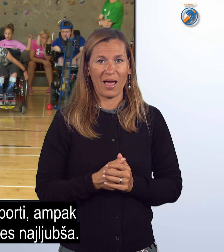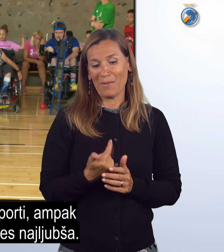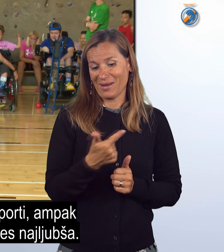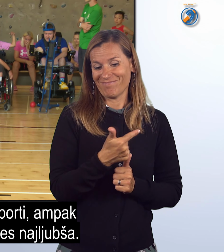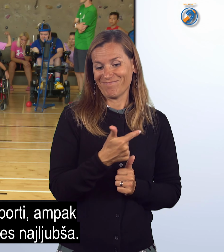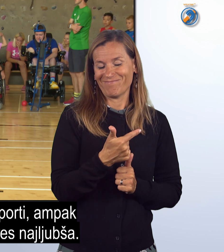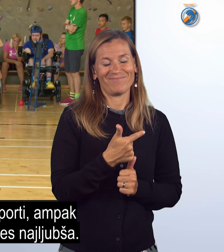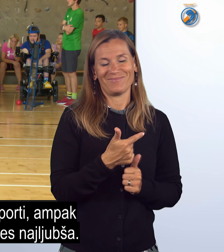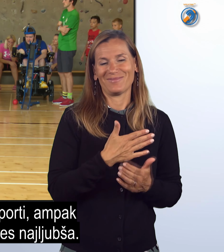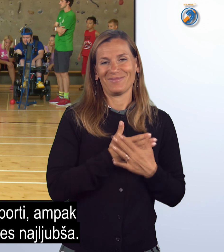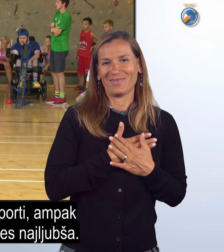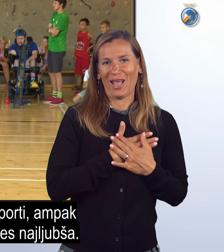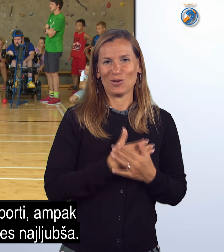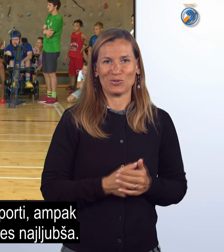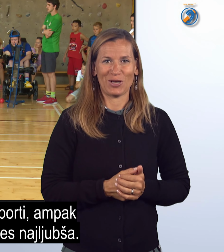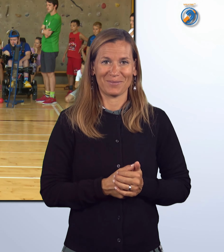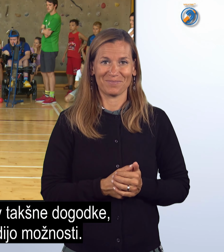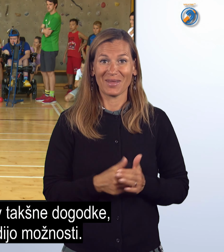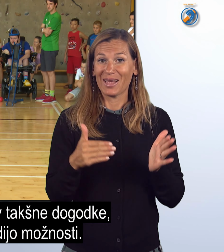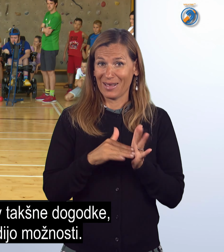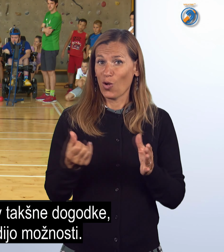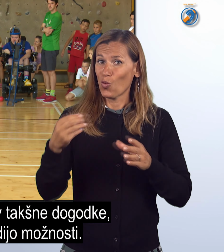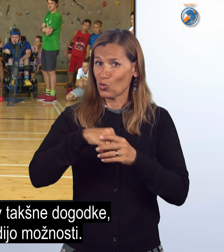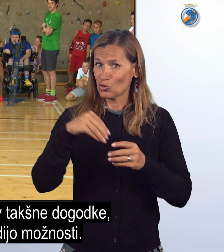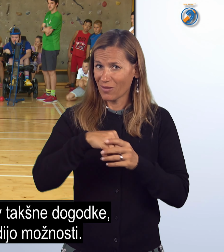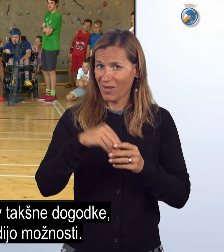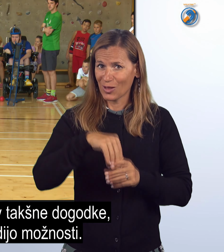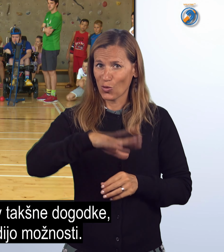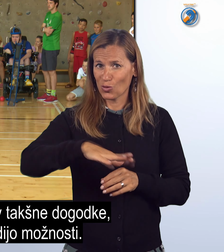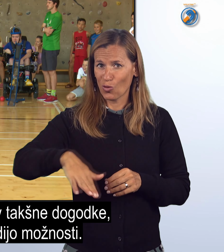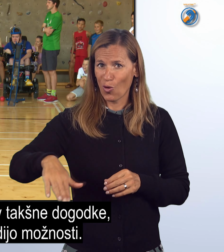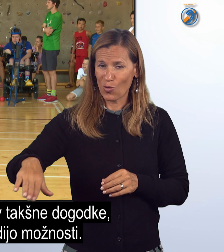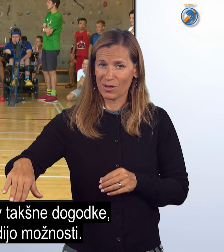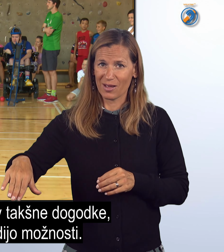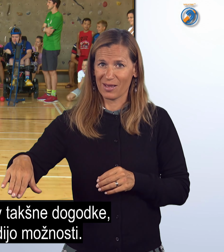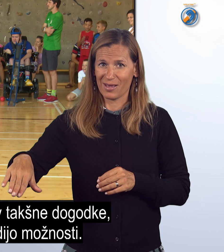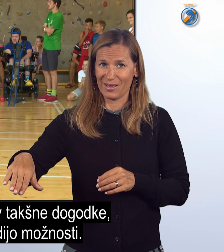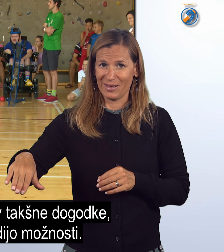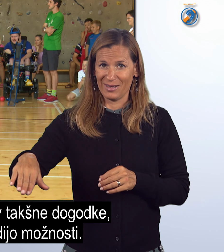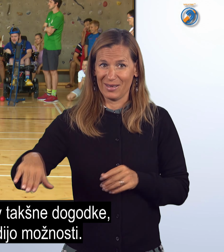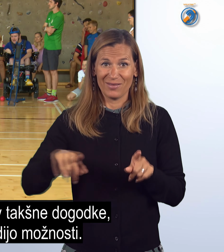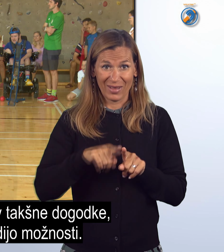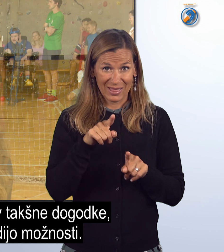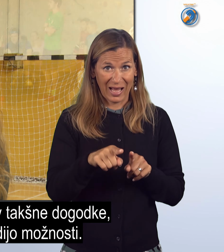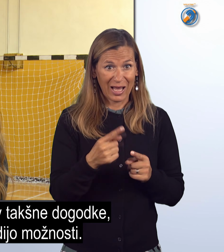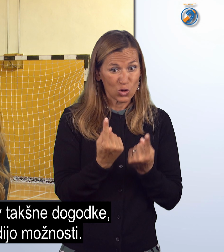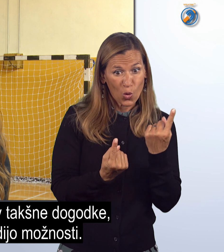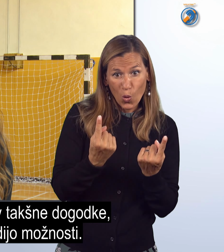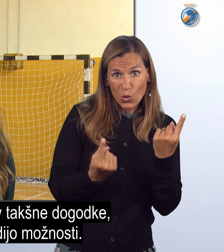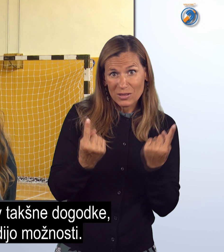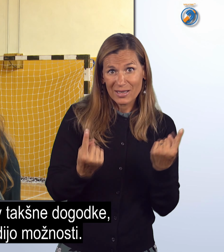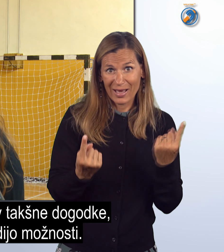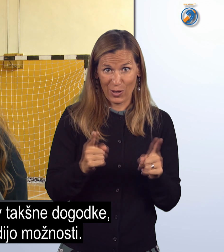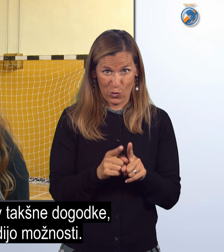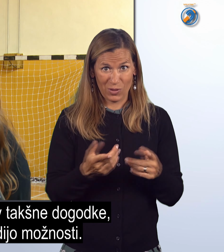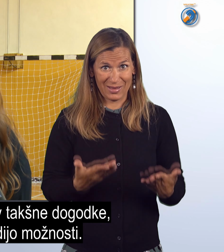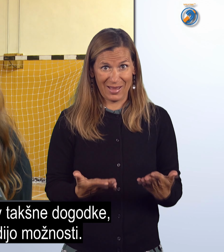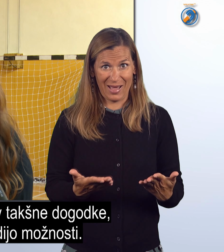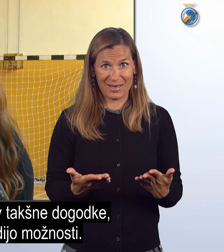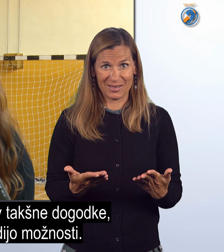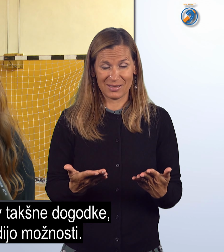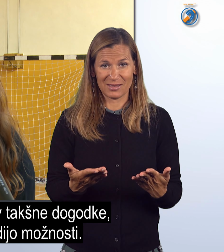Ampak tudi vse tam je pa res najljepša. Vkljuševati otroke v takšne evente, kot je ta,